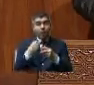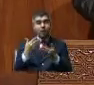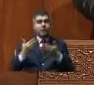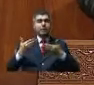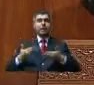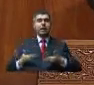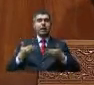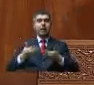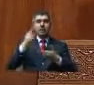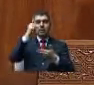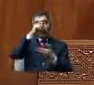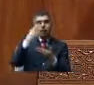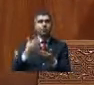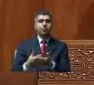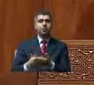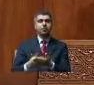جدا.